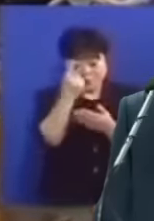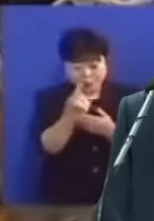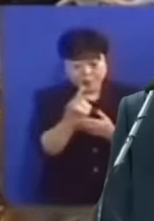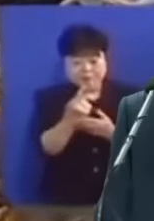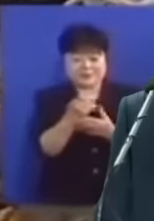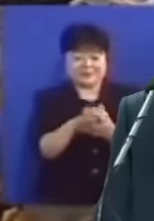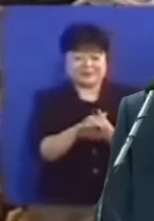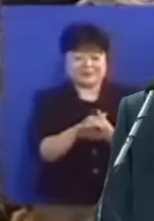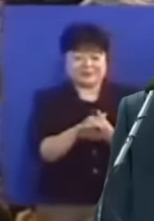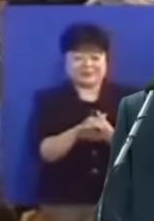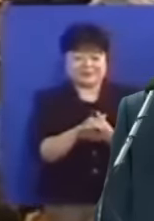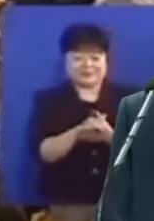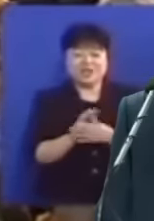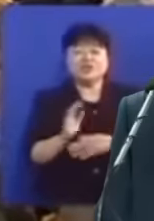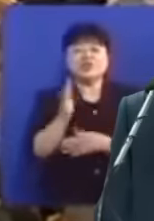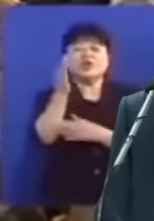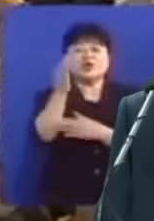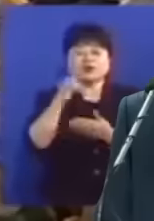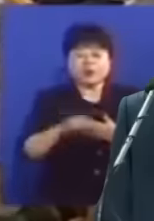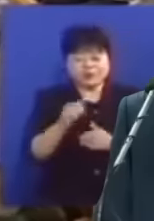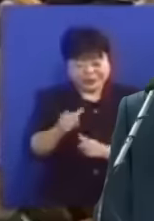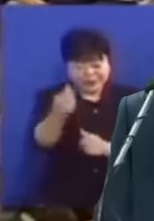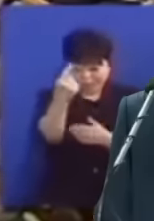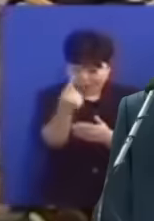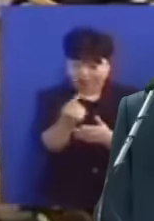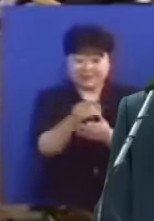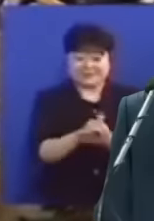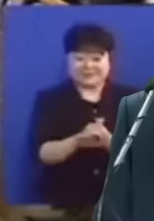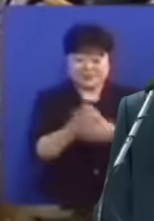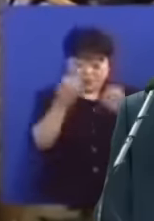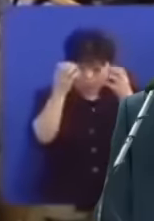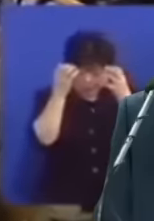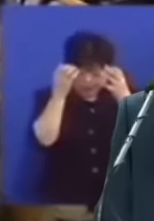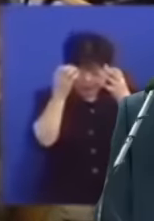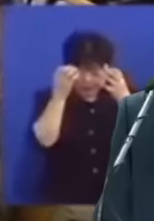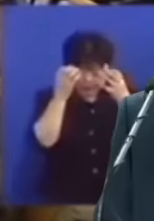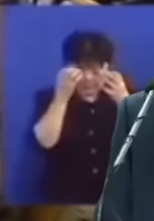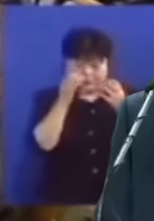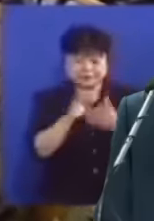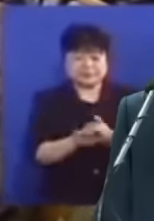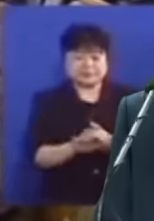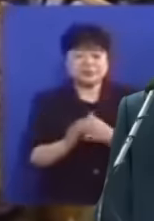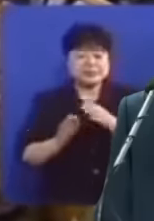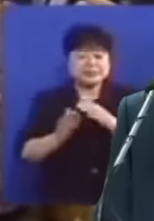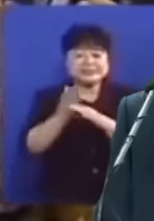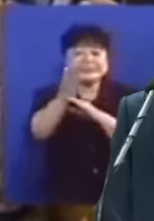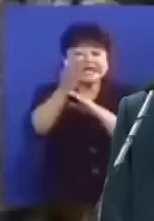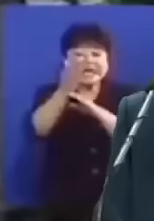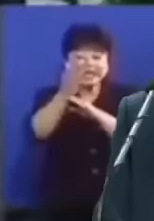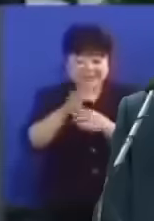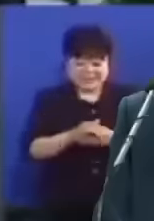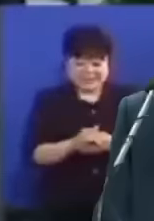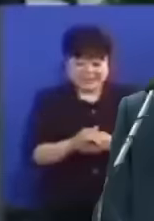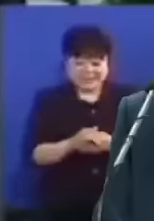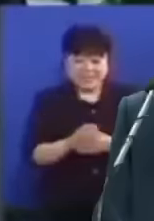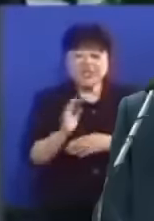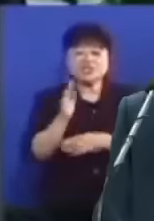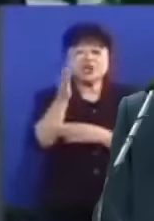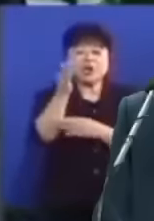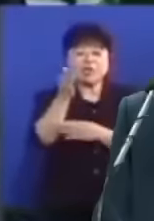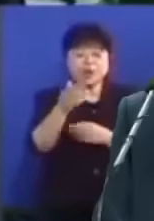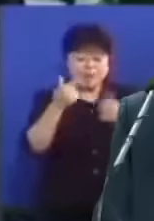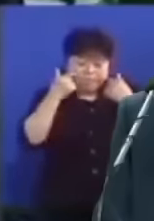하시면 곧따라 영광도 오게 하는 것입니다. 고난은 동등 혹은 그 이상의